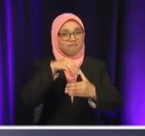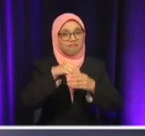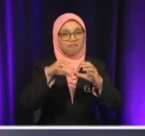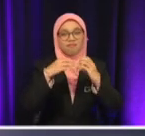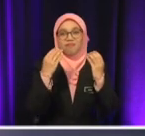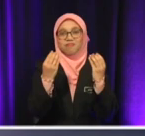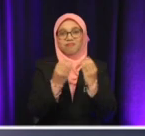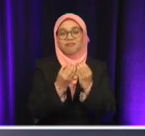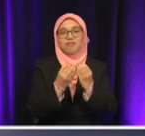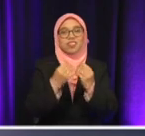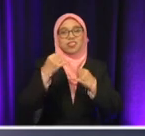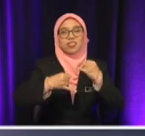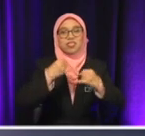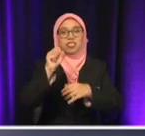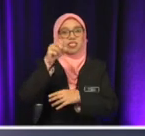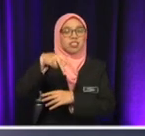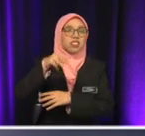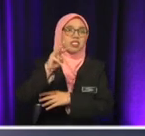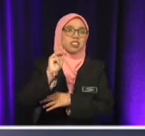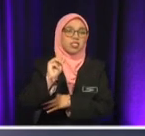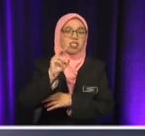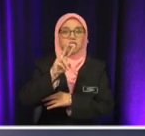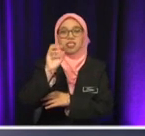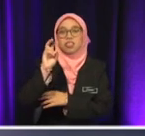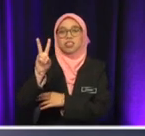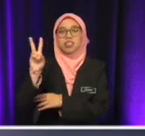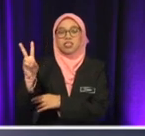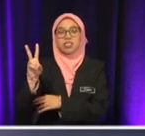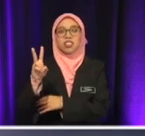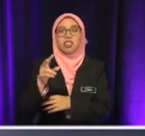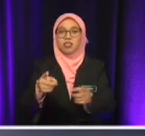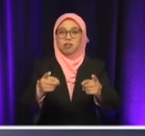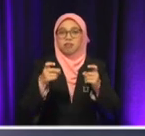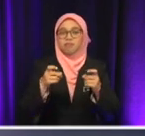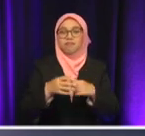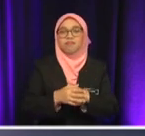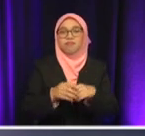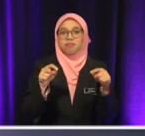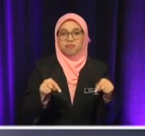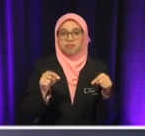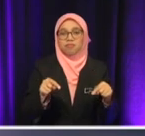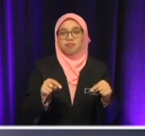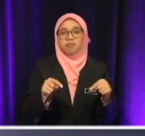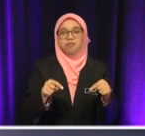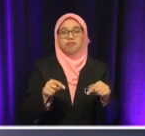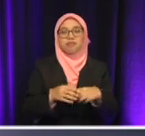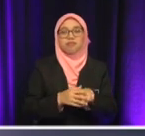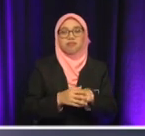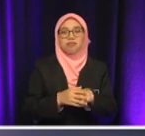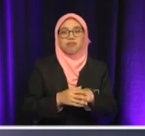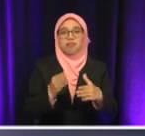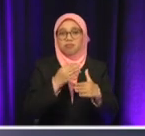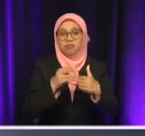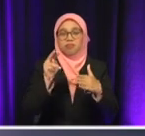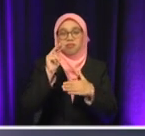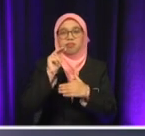slot sukses SPM 2022 percutan. Dan untuk segmen kali ini, kita akan membincangkan bahagian B